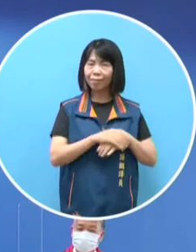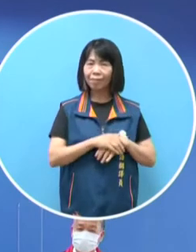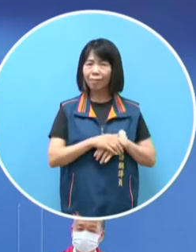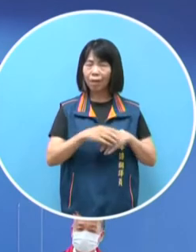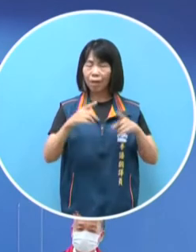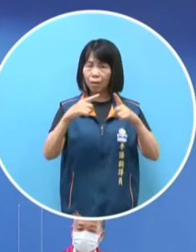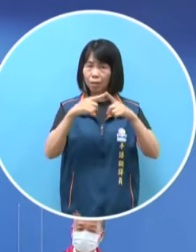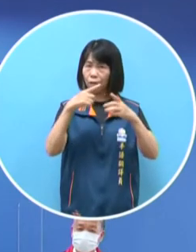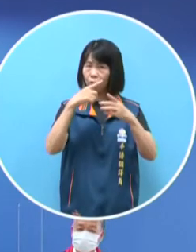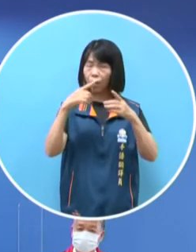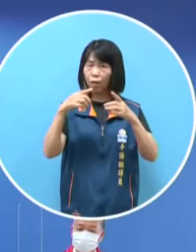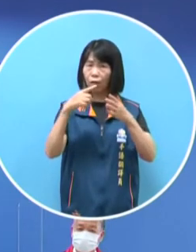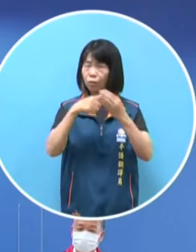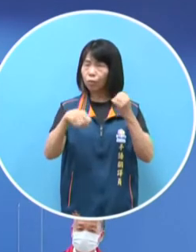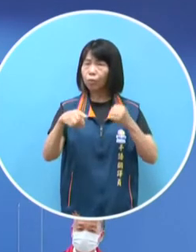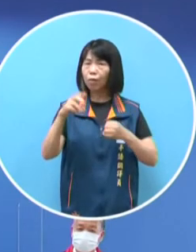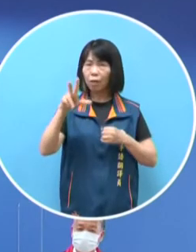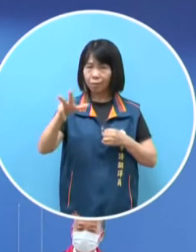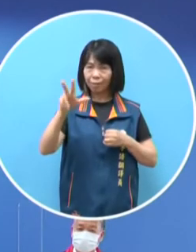人口数是